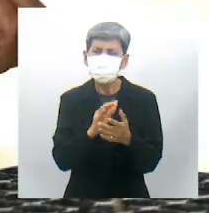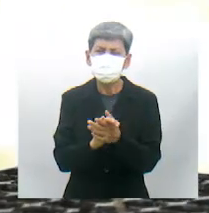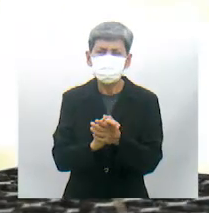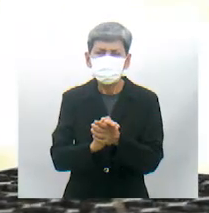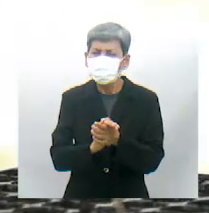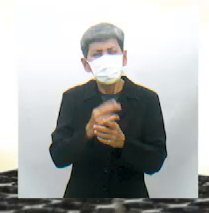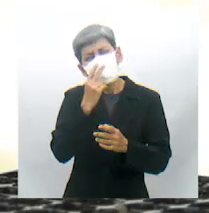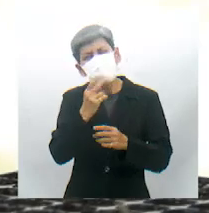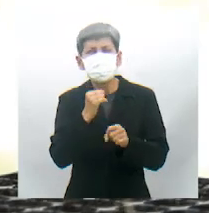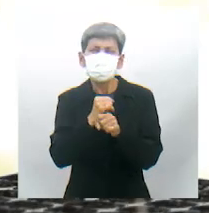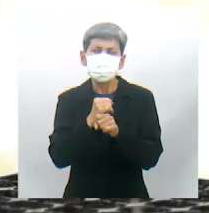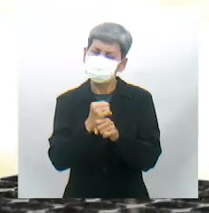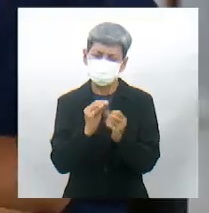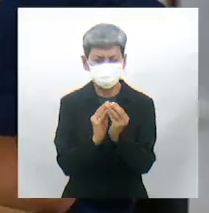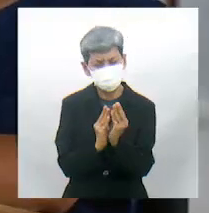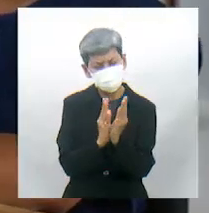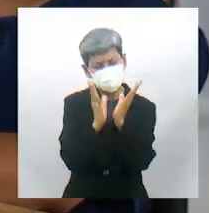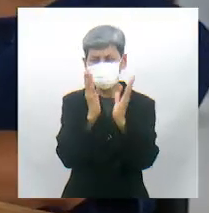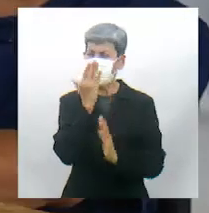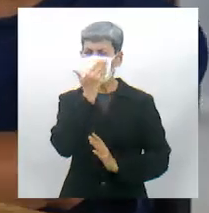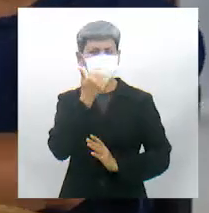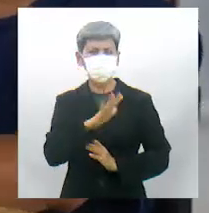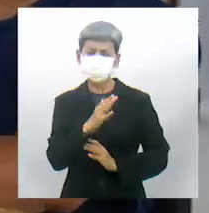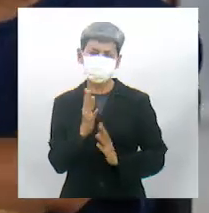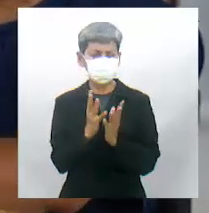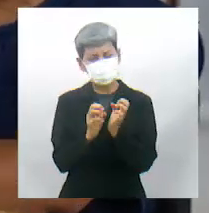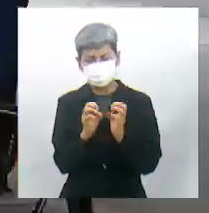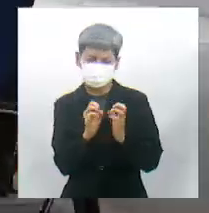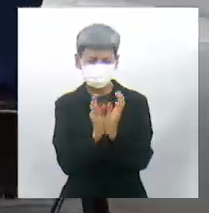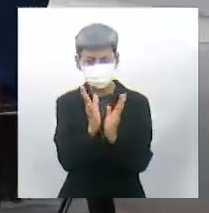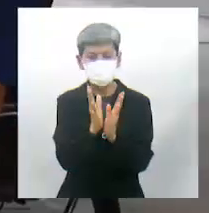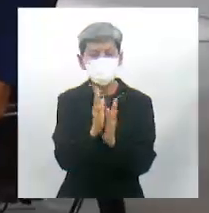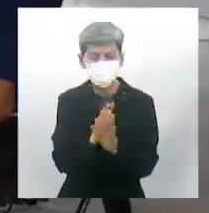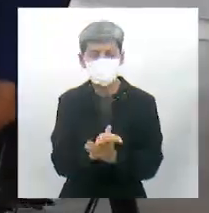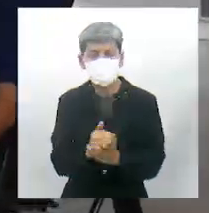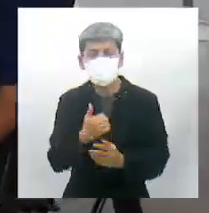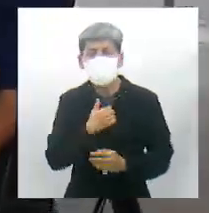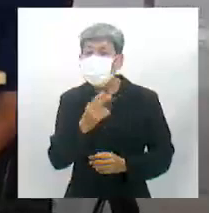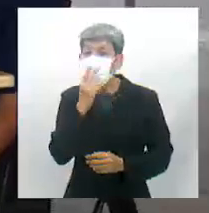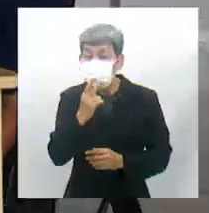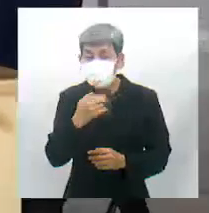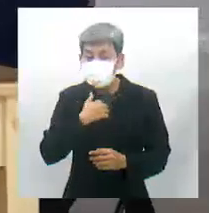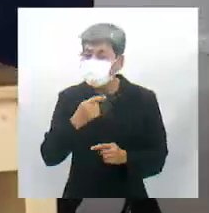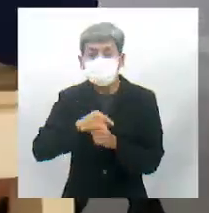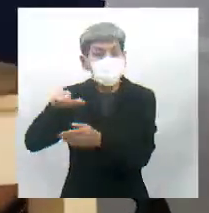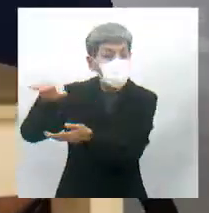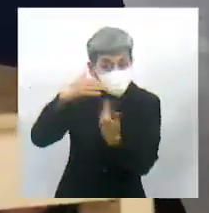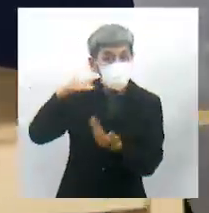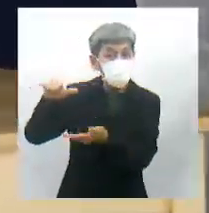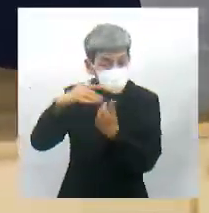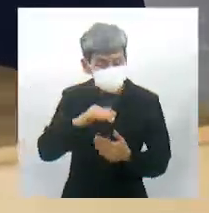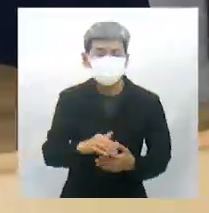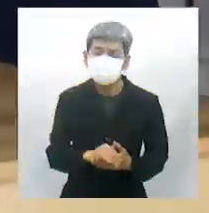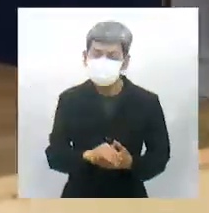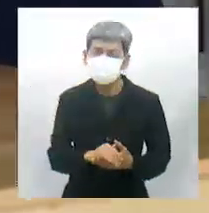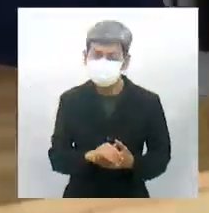บบไม่มันจะไม่ค่อยงามอ่ะ ปลูกไม่ค่อยสวย มันไม่สวย แต่ยังงี้ค่าใช้จ่ายไม่ถึงหรอทุกอย่างมันของนำเข้าหมดอ่ะ มัน